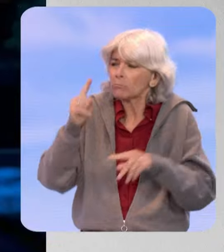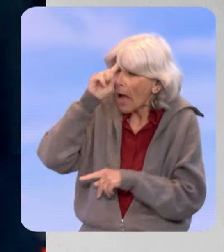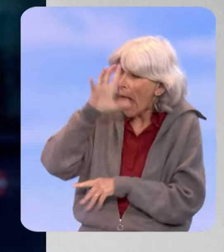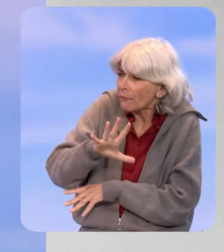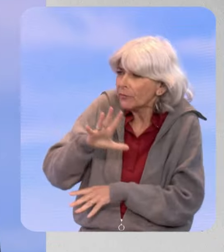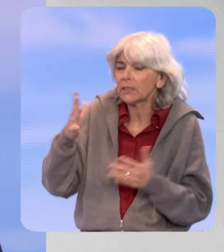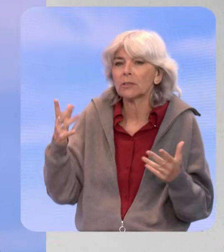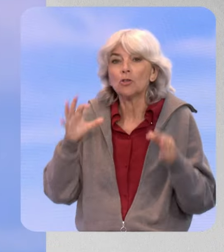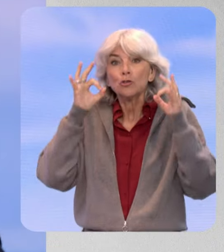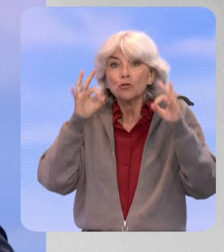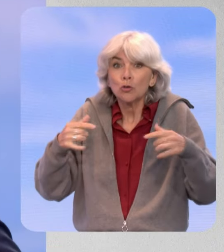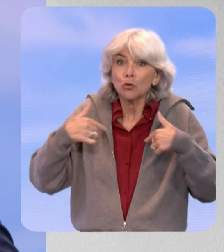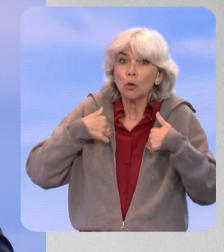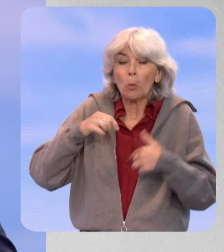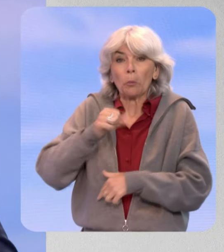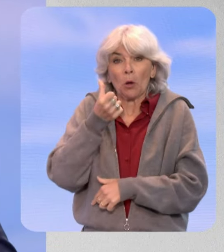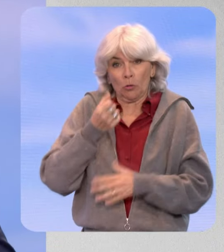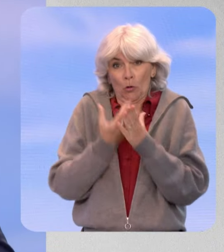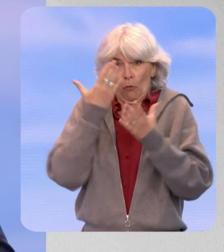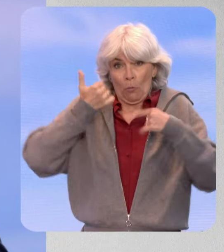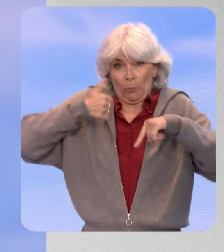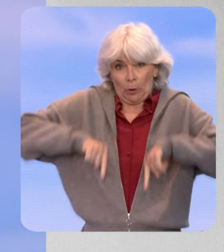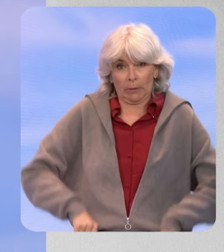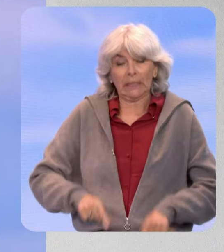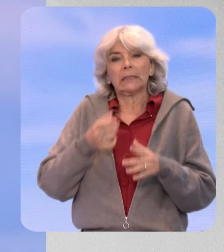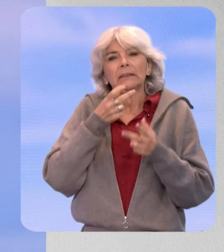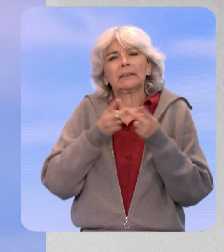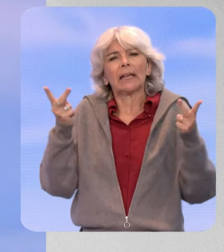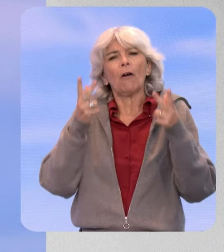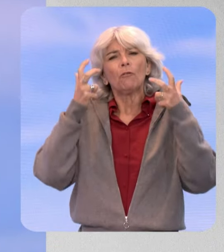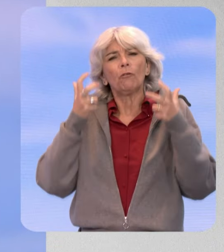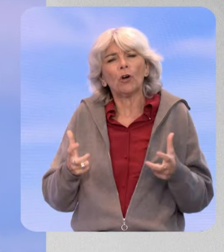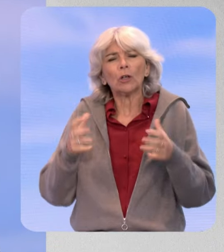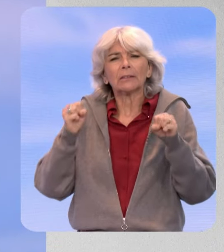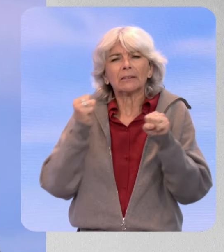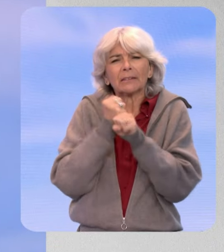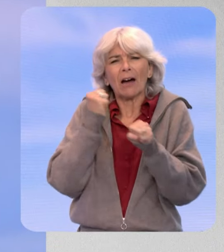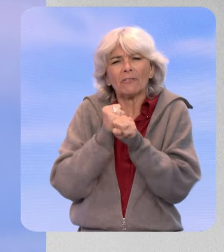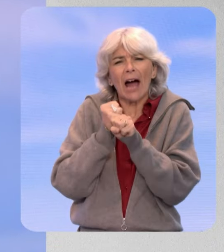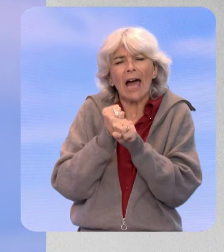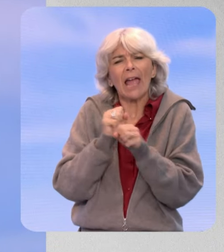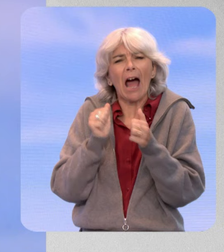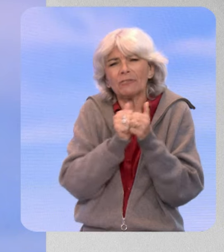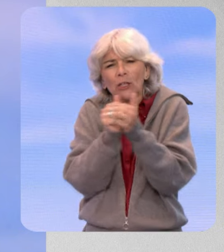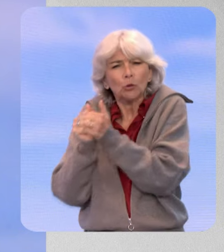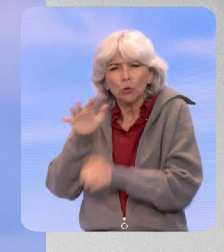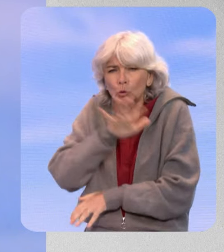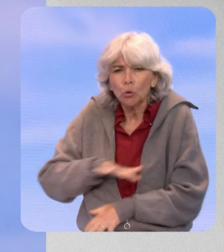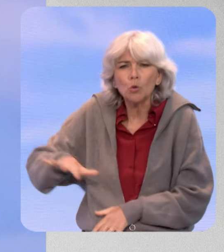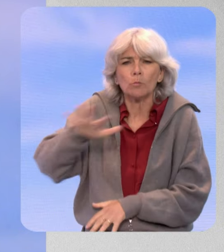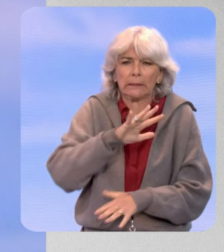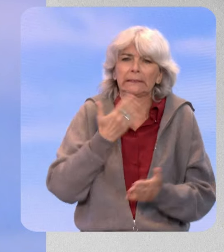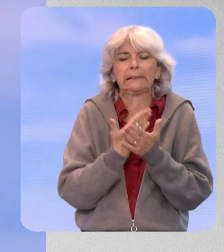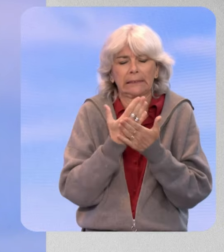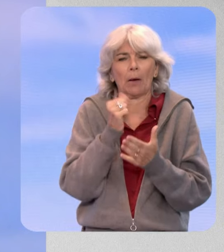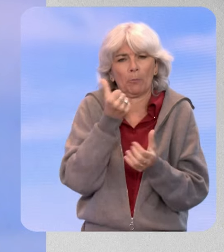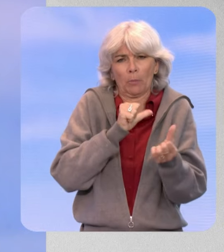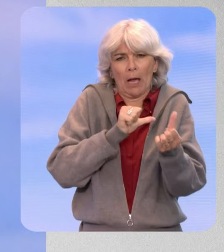pensé? Tout d'abord, je crois que le nouveau Premier ministre a déclaré qu'il voulait travailler avec toutes les forces politiques. Également. C'était notre première condition pour ne pas avoir une